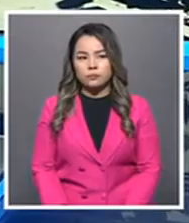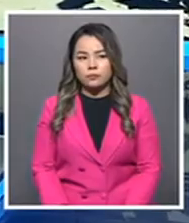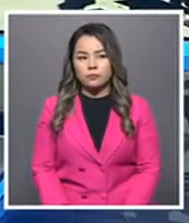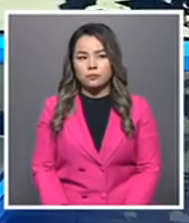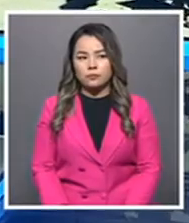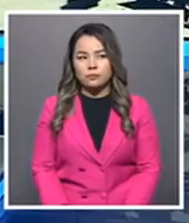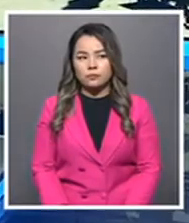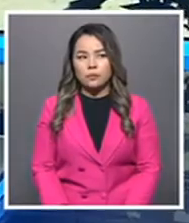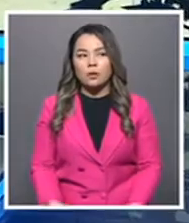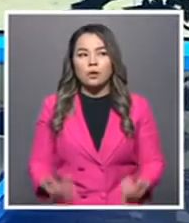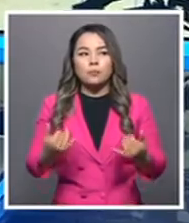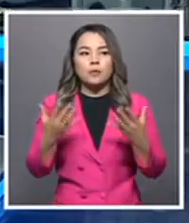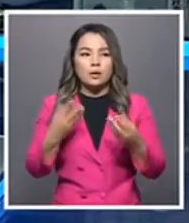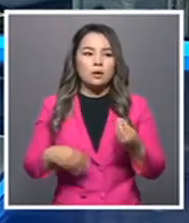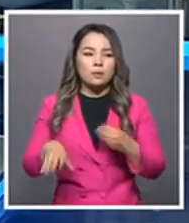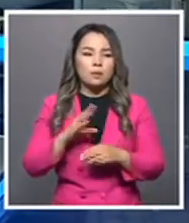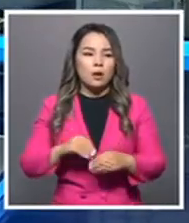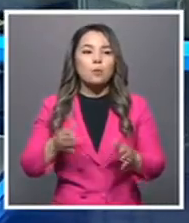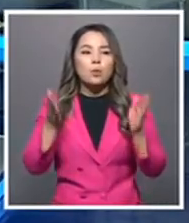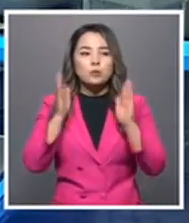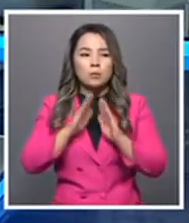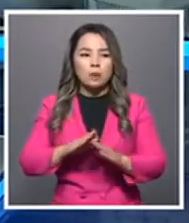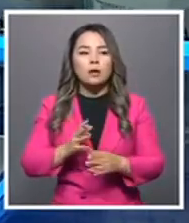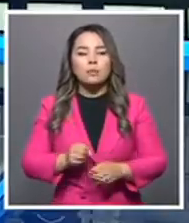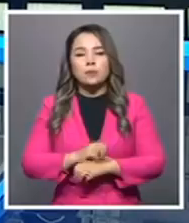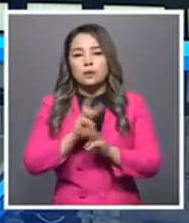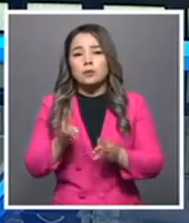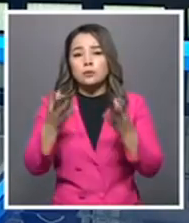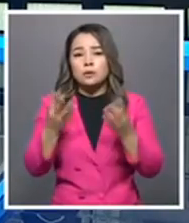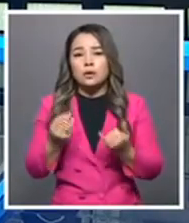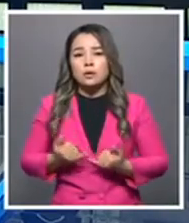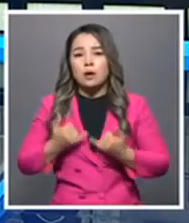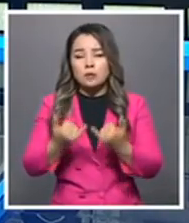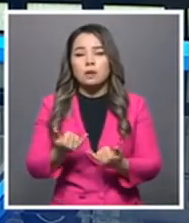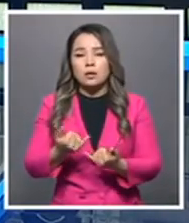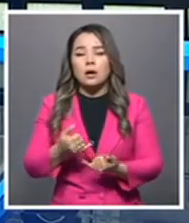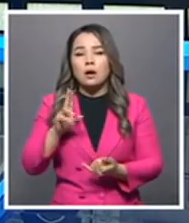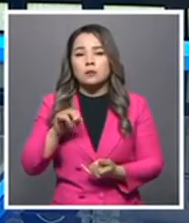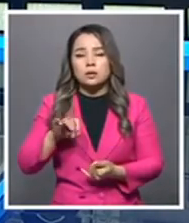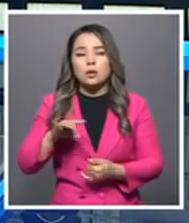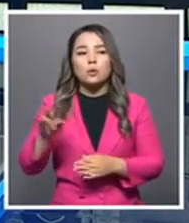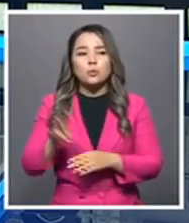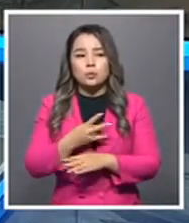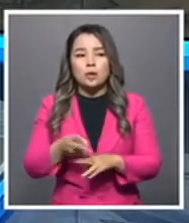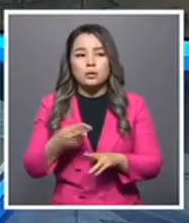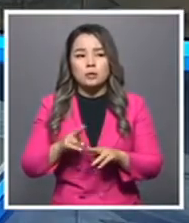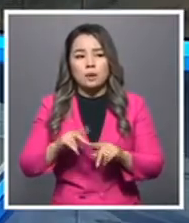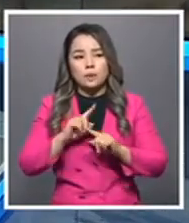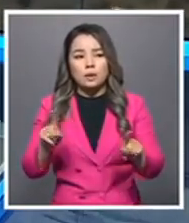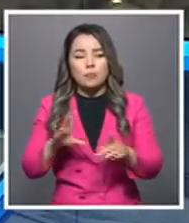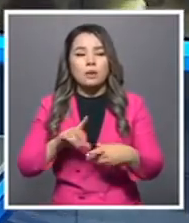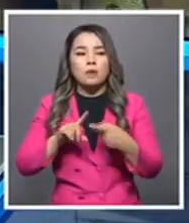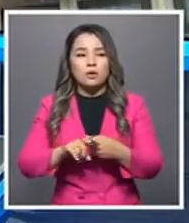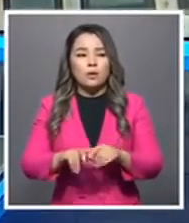Хабарым жалғастырамыз. Бүгін барша мұсылман қауымы үшін қасиетті қадыр түні. Бірақ биыл оны әдеттегіден басқаша өткіземіз.